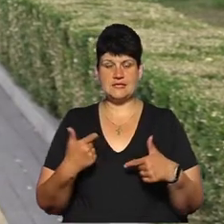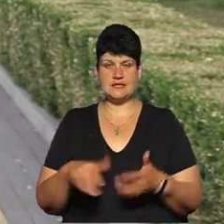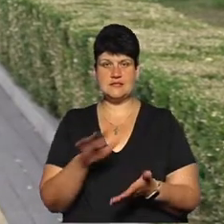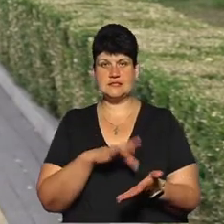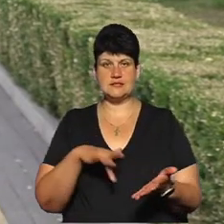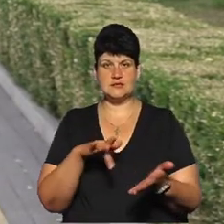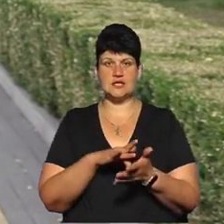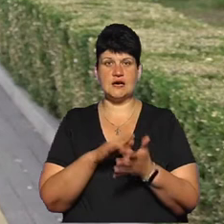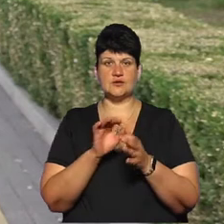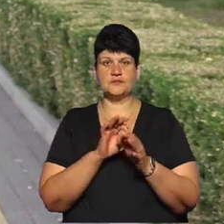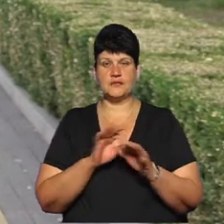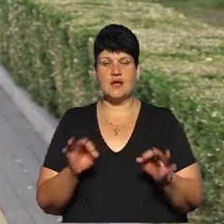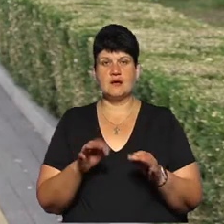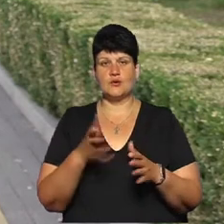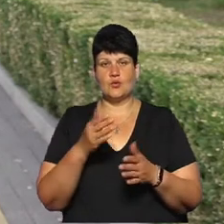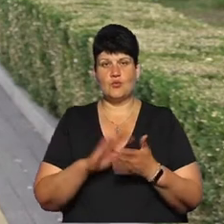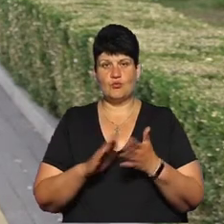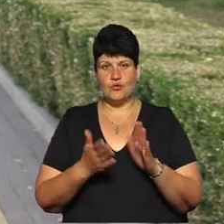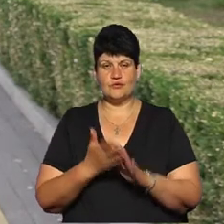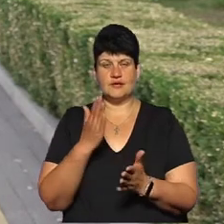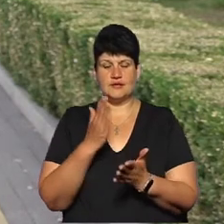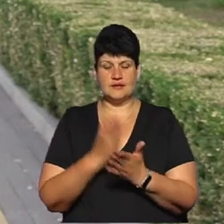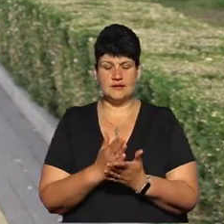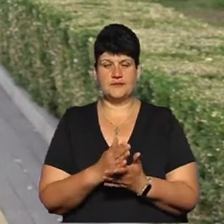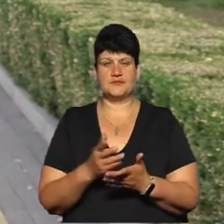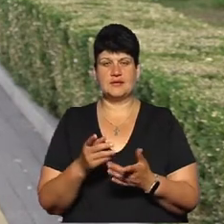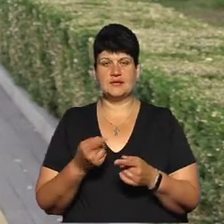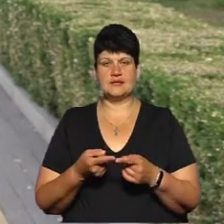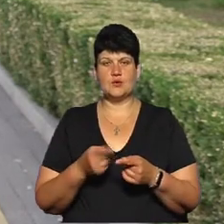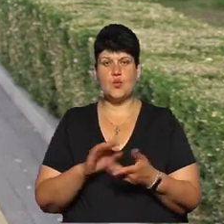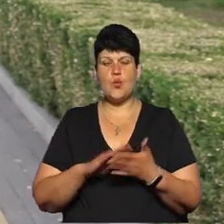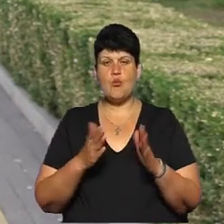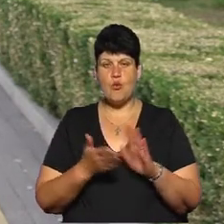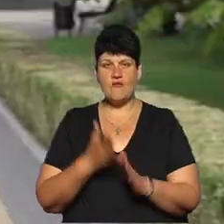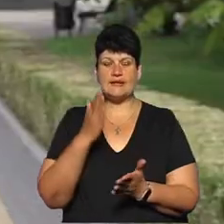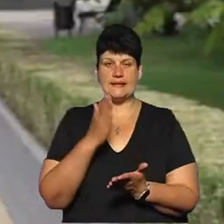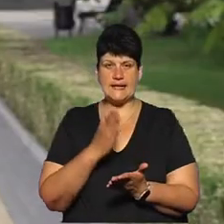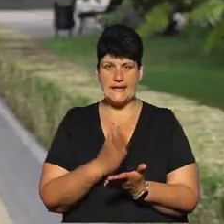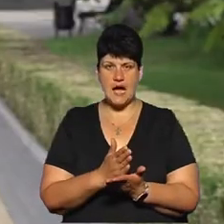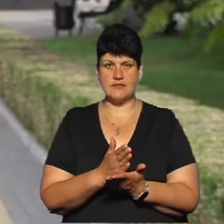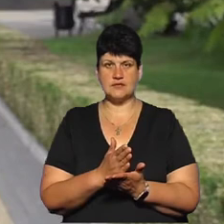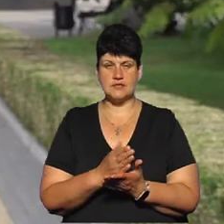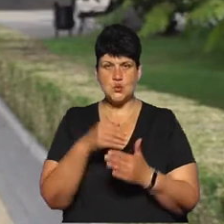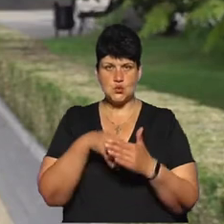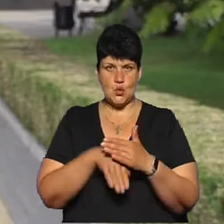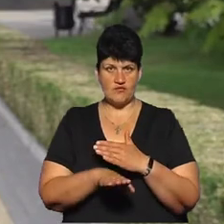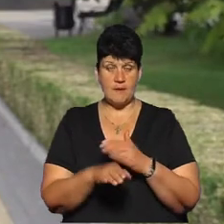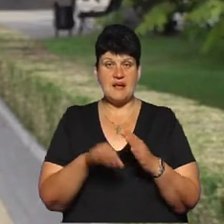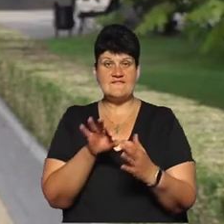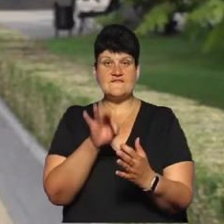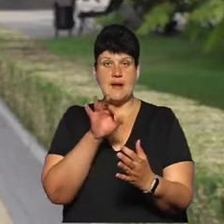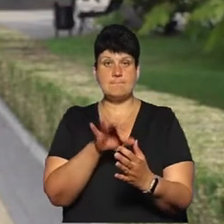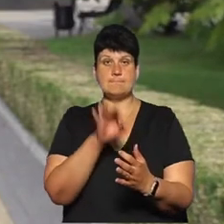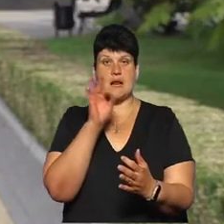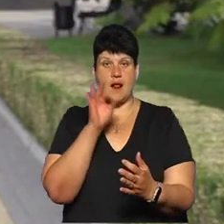таких тимчасових екзаменаційних центрів була умова наявність сховища. Ми вибирали такі, де